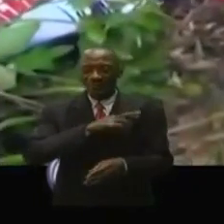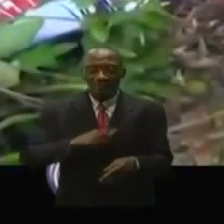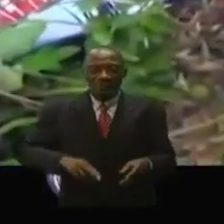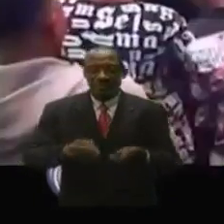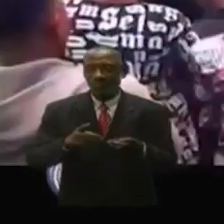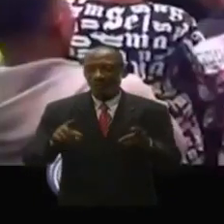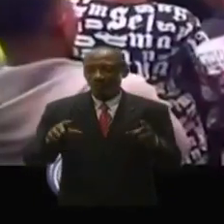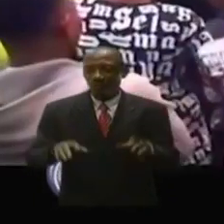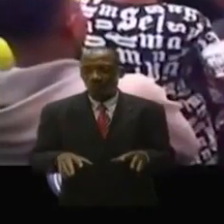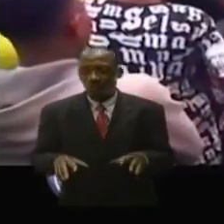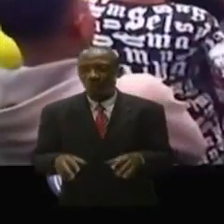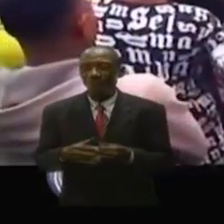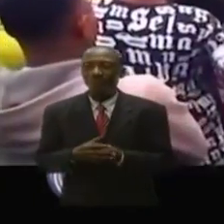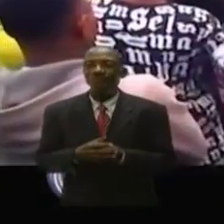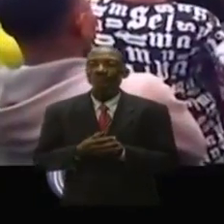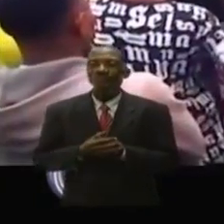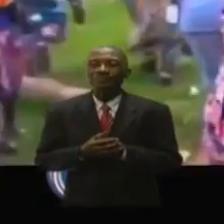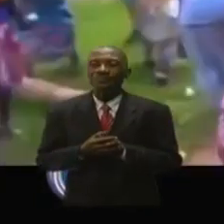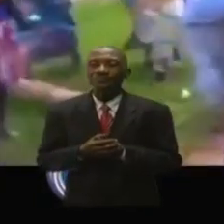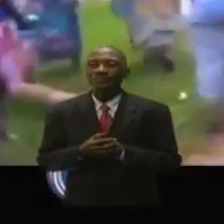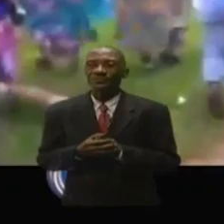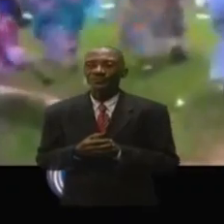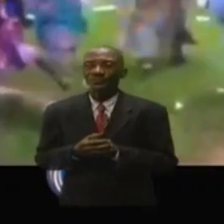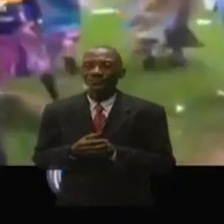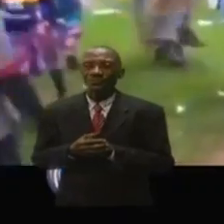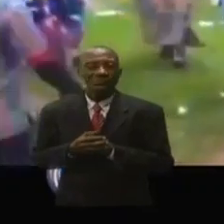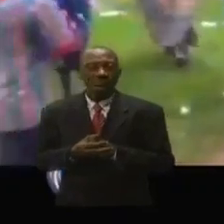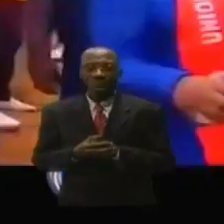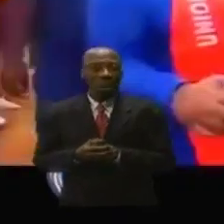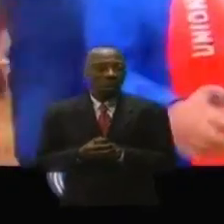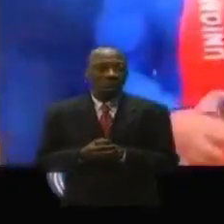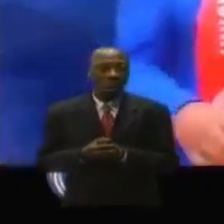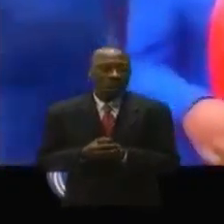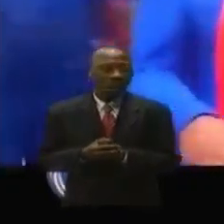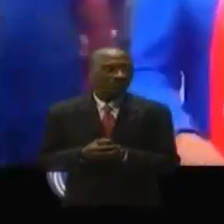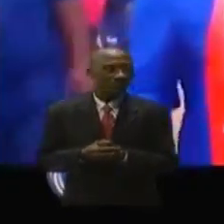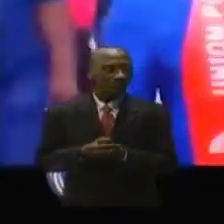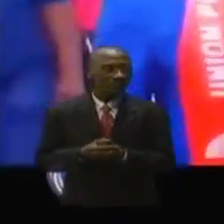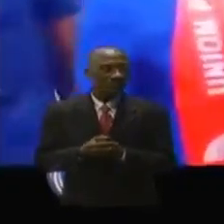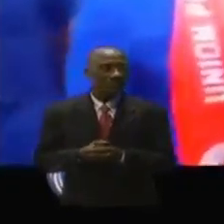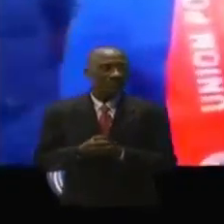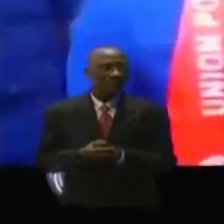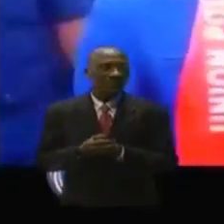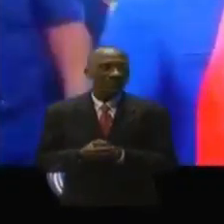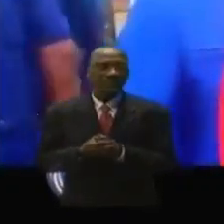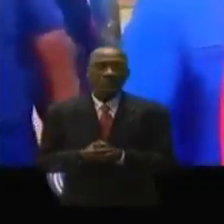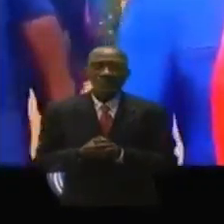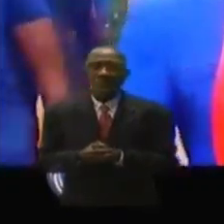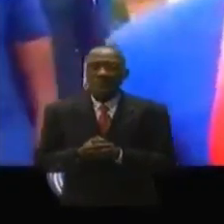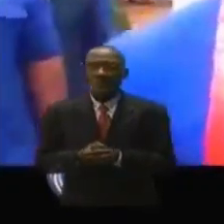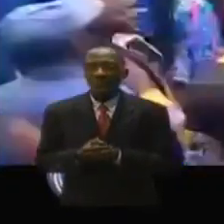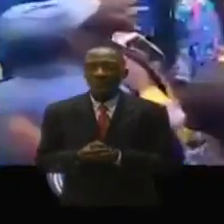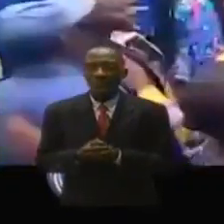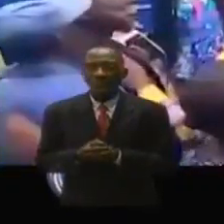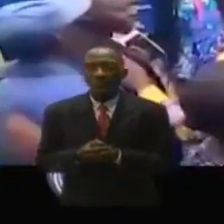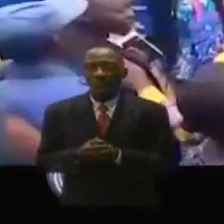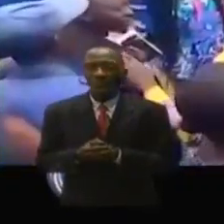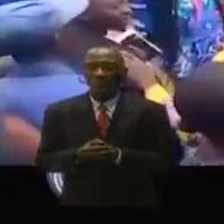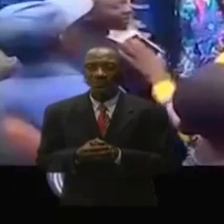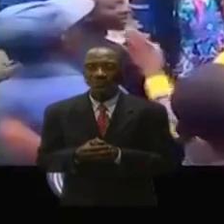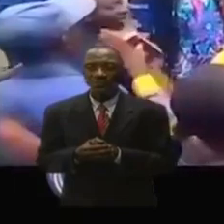Le secteur qui porte les mêmes noms sera doté d'un stade avec une forte capacité d'accueil, ce qui